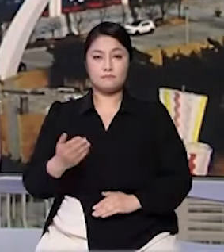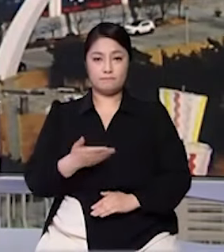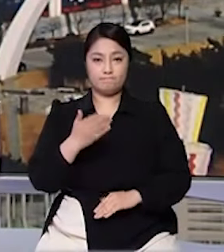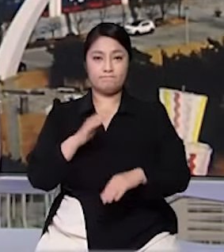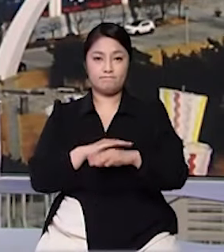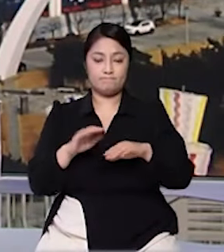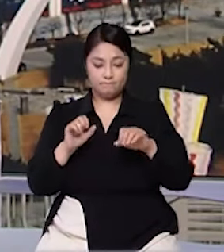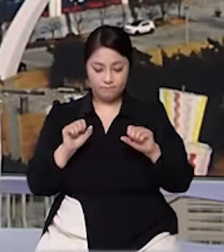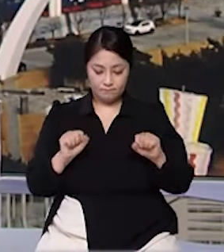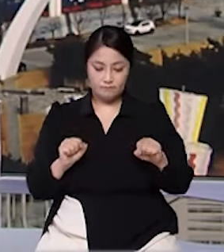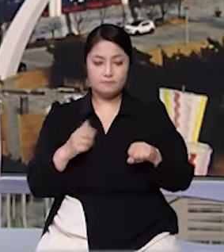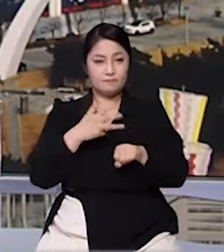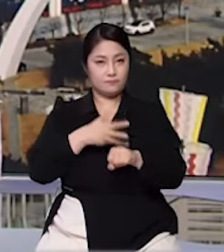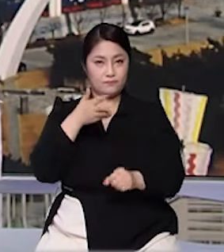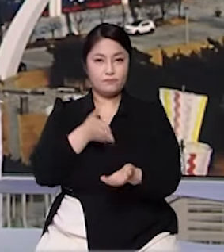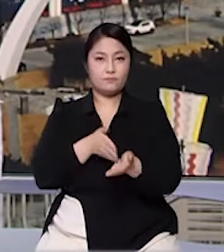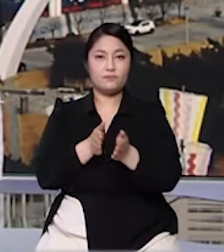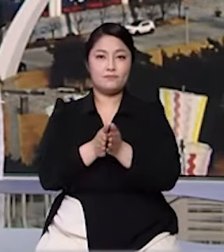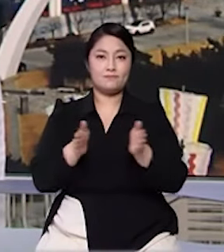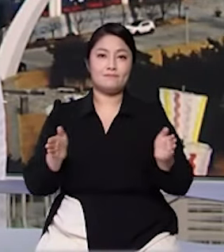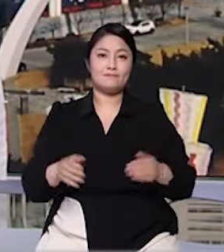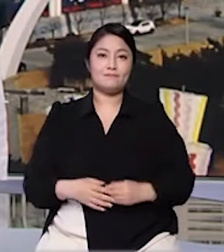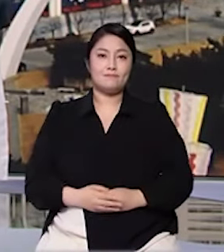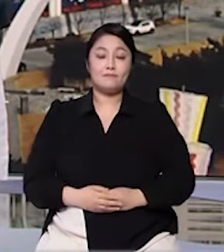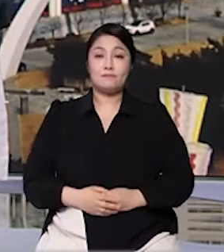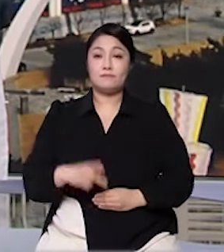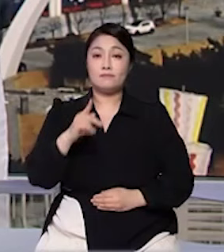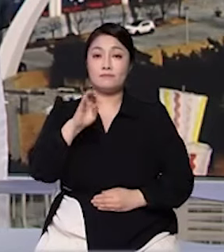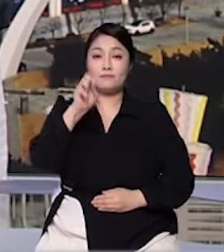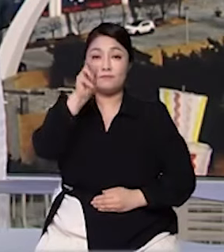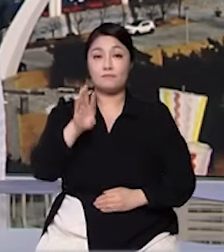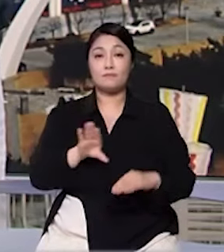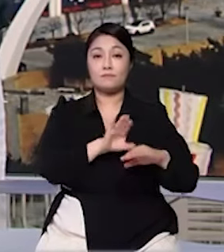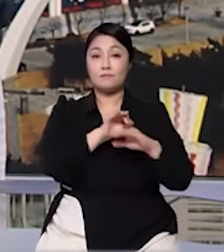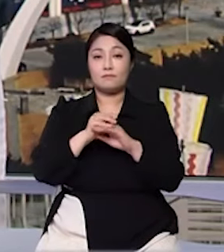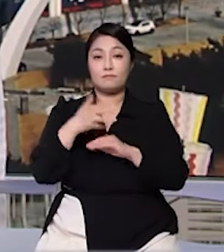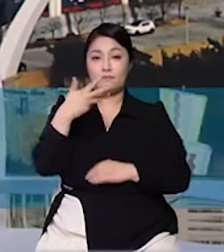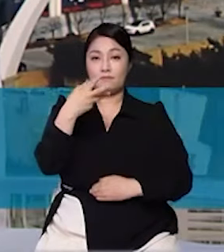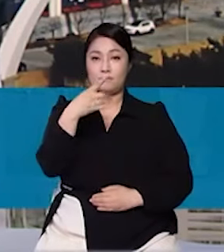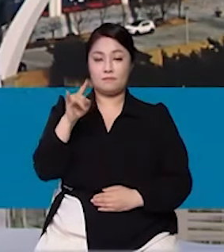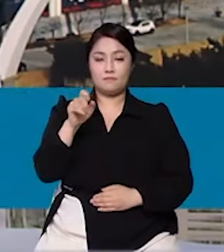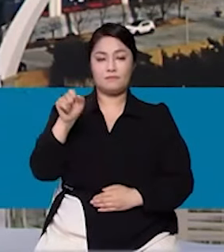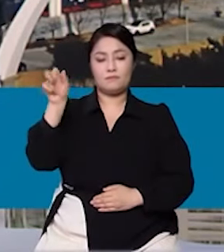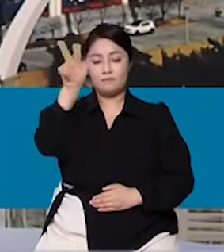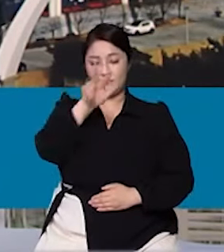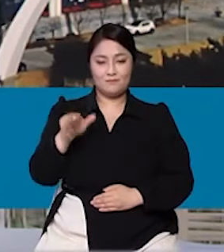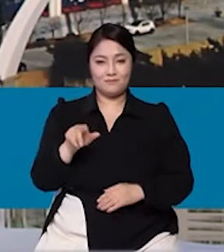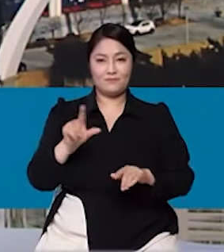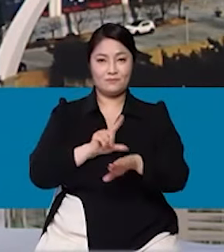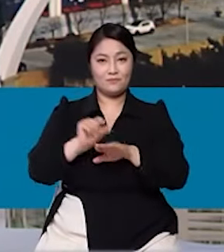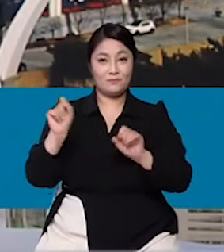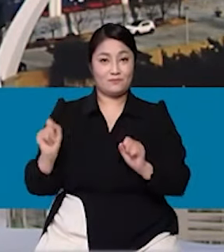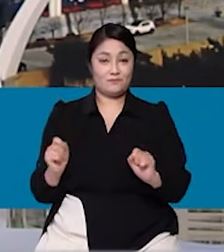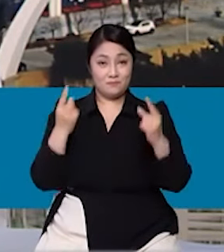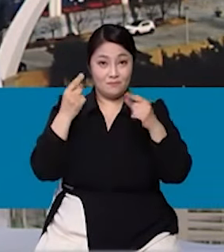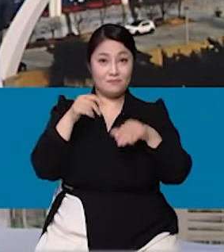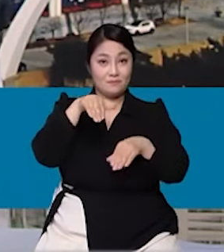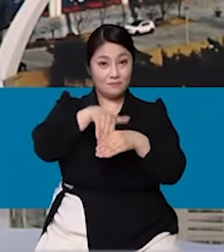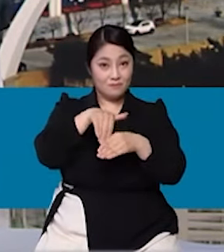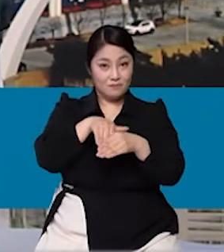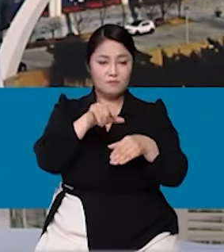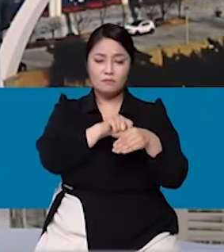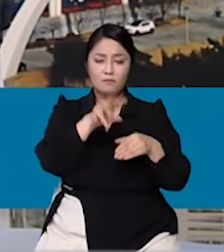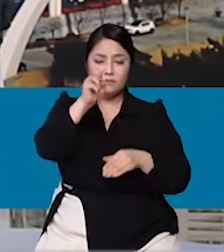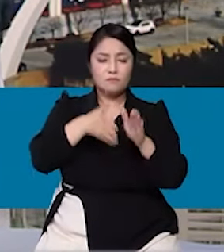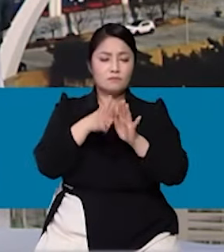여러분 안녕하십니까 kbc 8 순이었습니다 kbc 광주방송 은 제 8대 전국 동시 지방선거를 앞두고 광 주 광 역